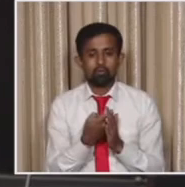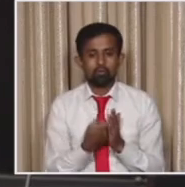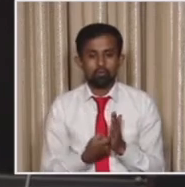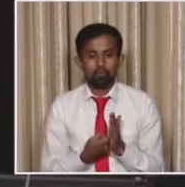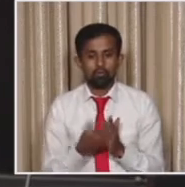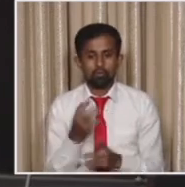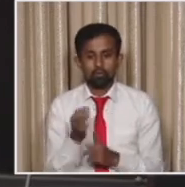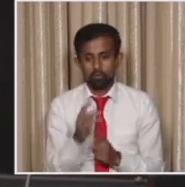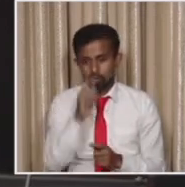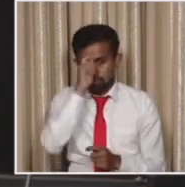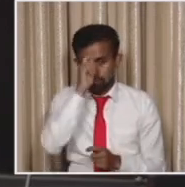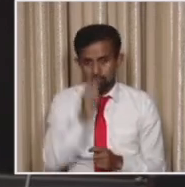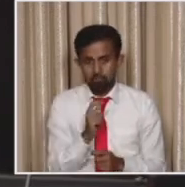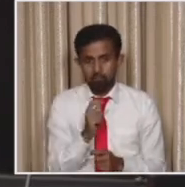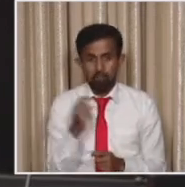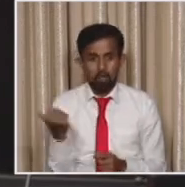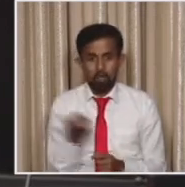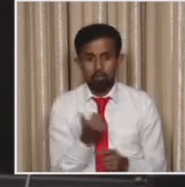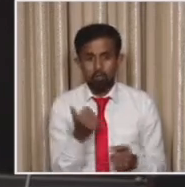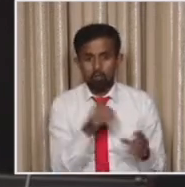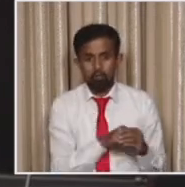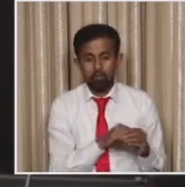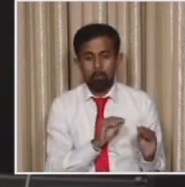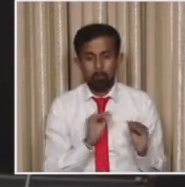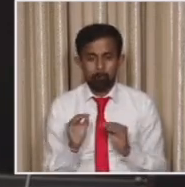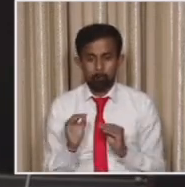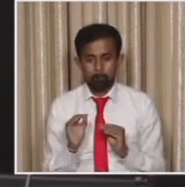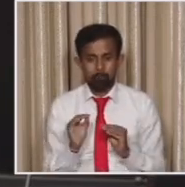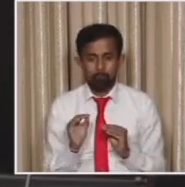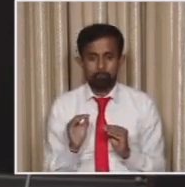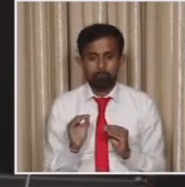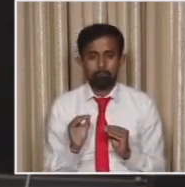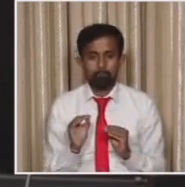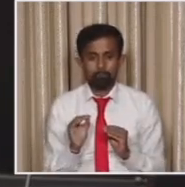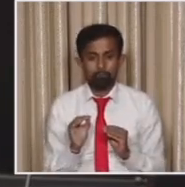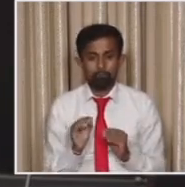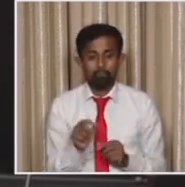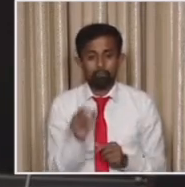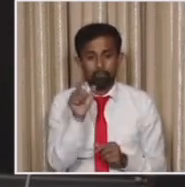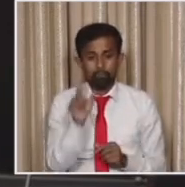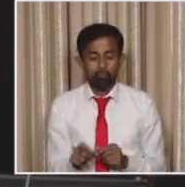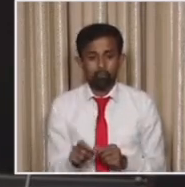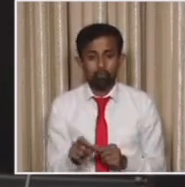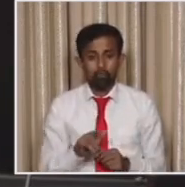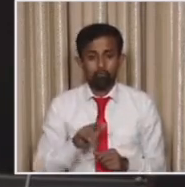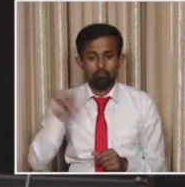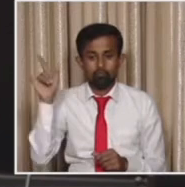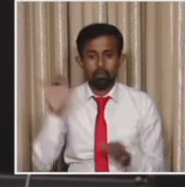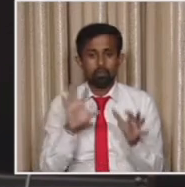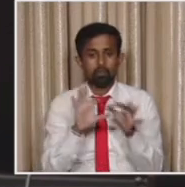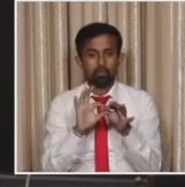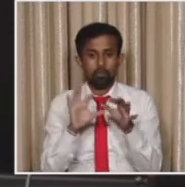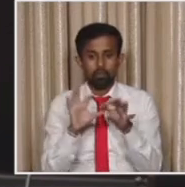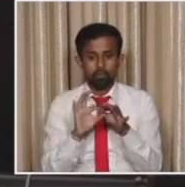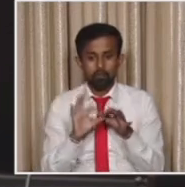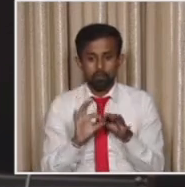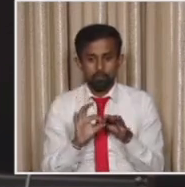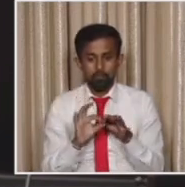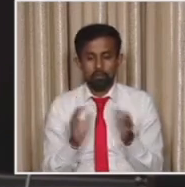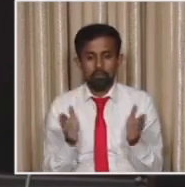අධිකරු ජනාධිපතිතුමා අලුතෙන් පත් වුණාට පසුව අපි පත් කිරුවට පසුව එතුමාගේ තියෙන විදේශීය සම්බන්ධතා